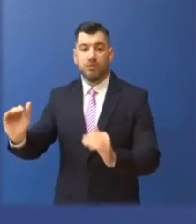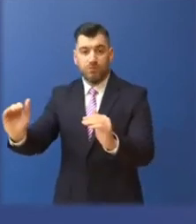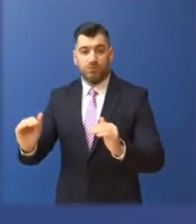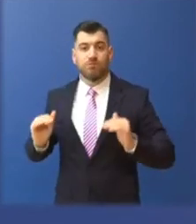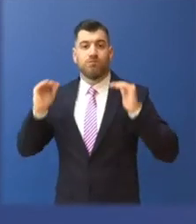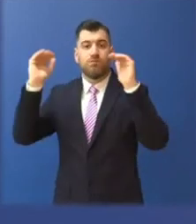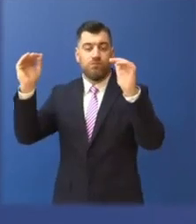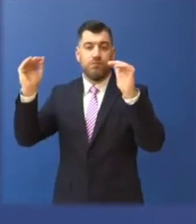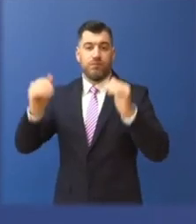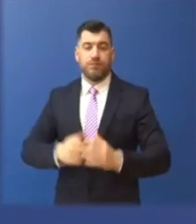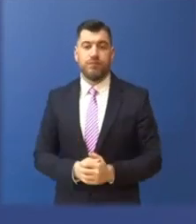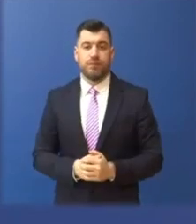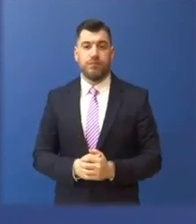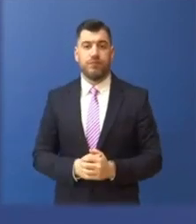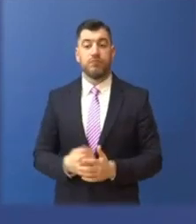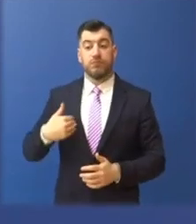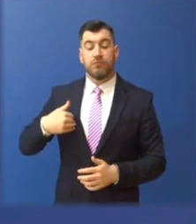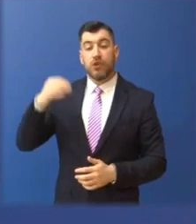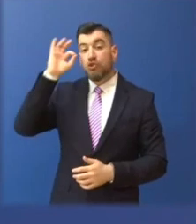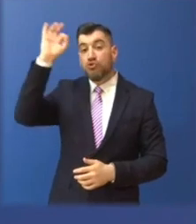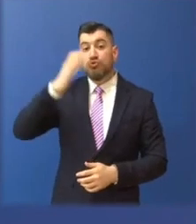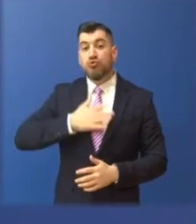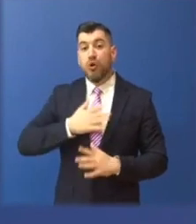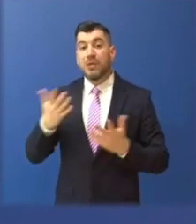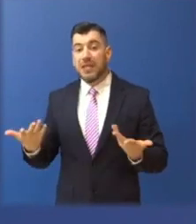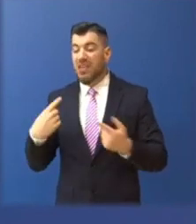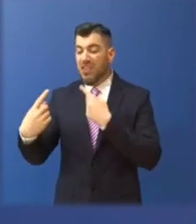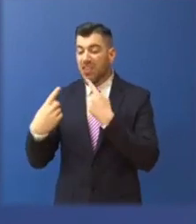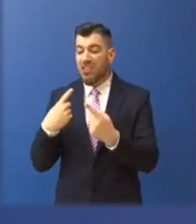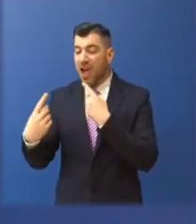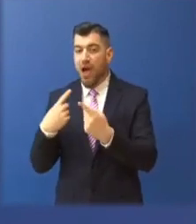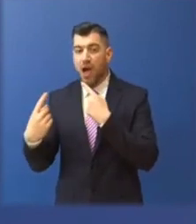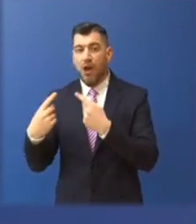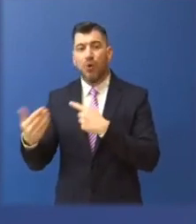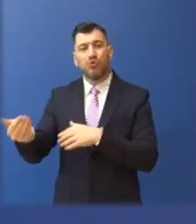μας. Εμείς θέλουμε και προσπαθούμε ο προεκλογικός διάλογος να είναι καθ'